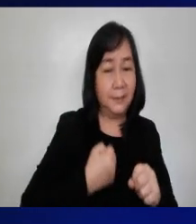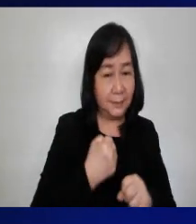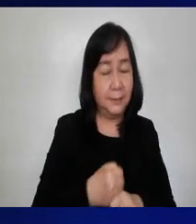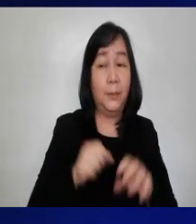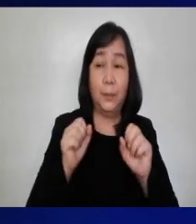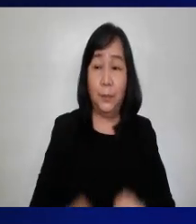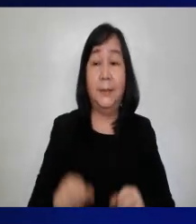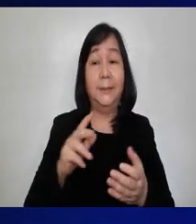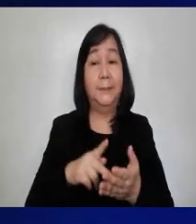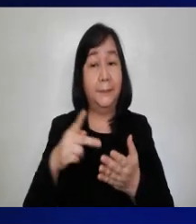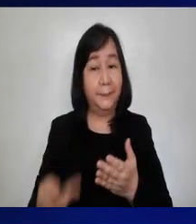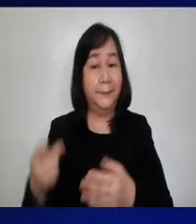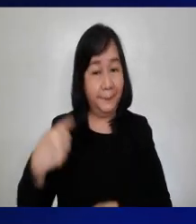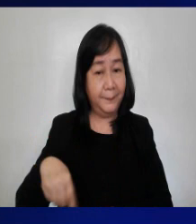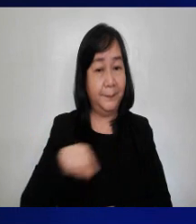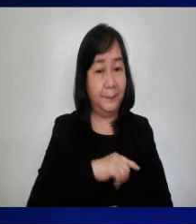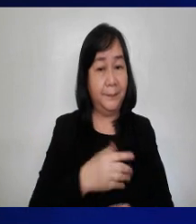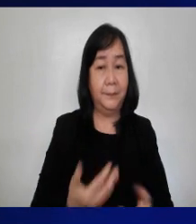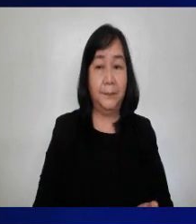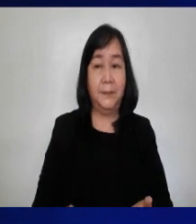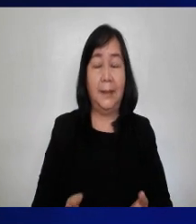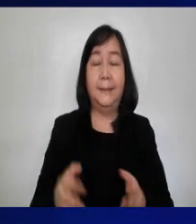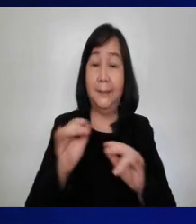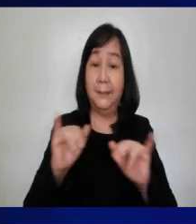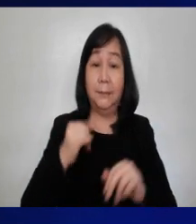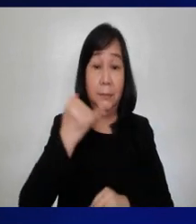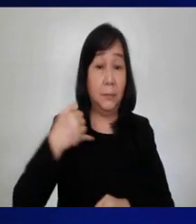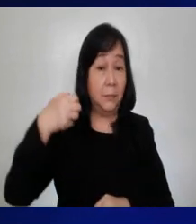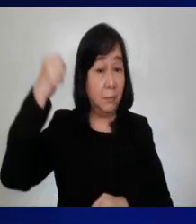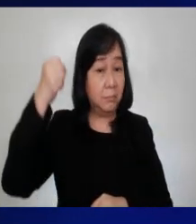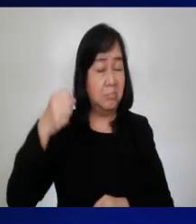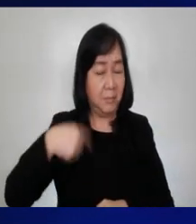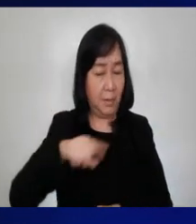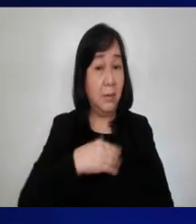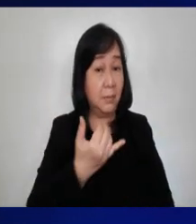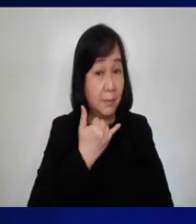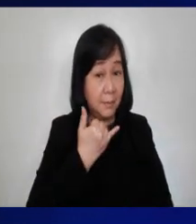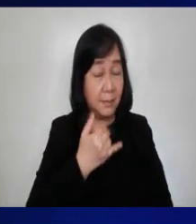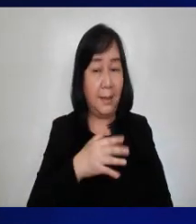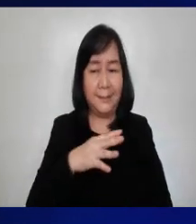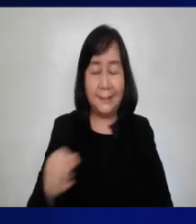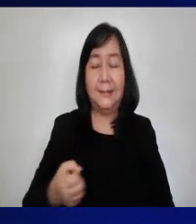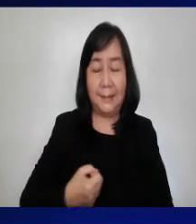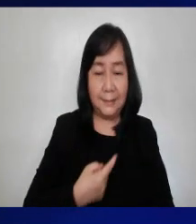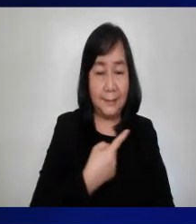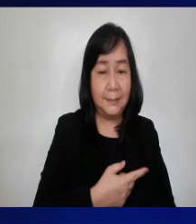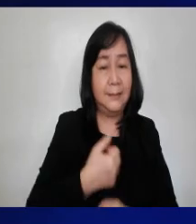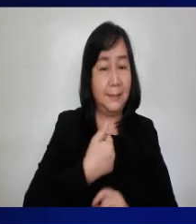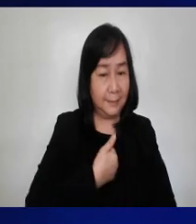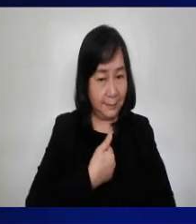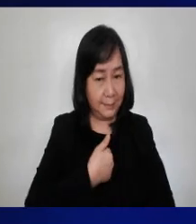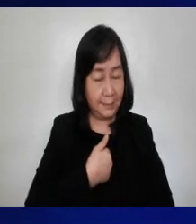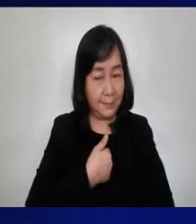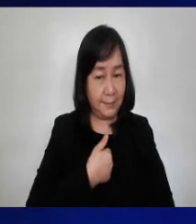maaring magpabagsak po sa atin. Minsan, tulad ni Judas, tayo mismo ang nagkakamali at nasasaktan ang